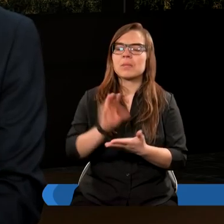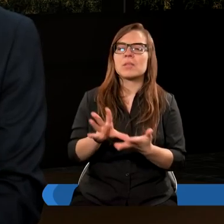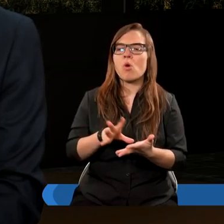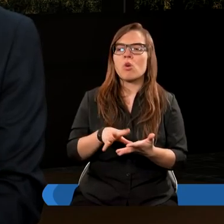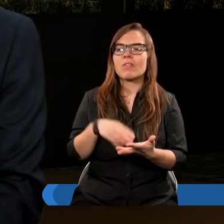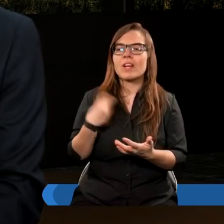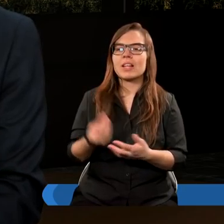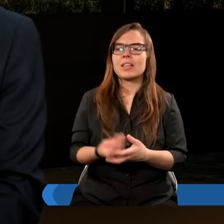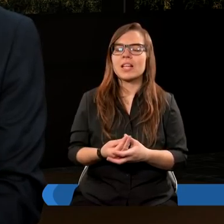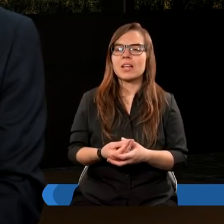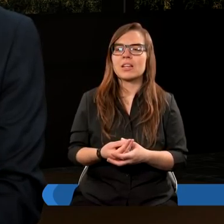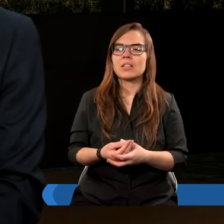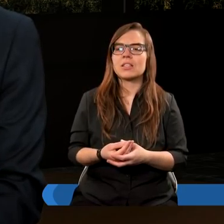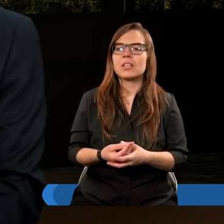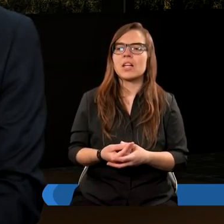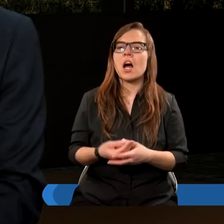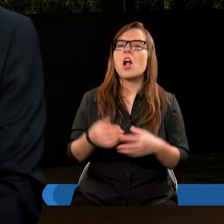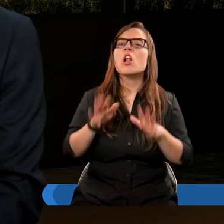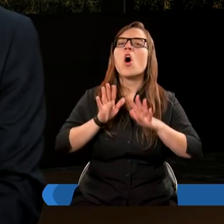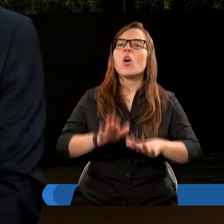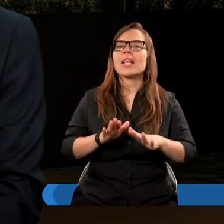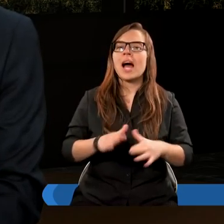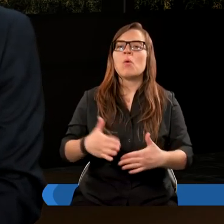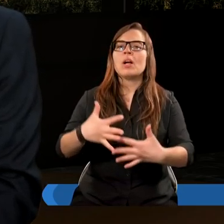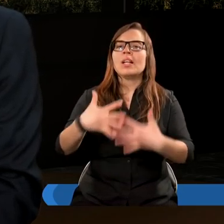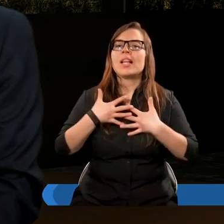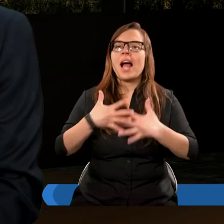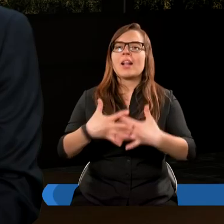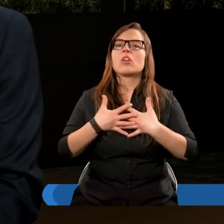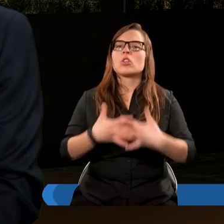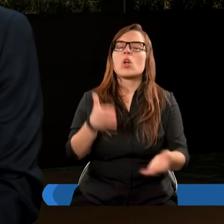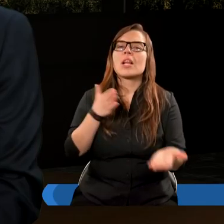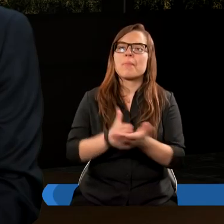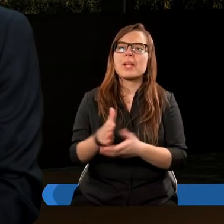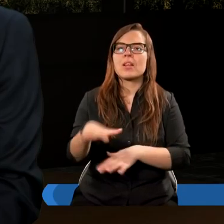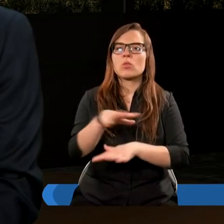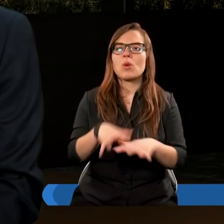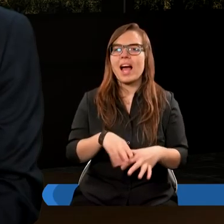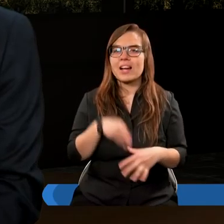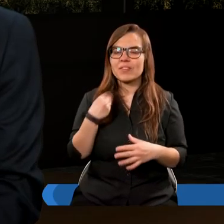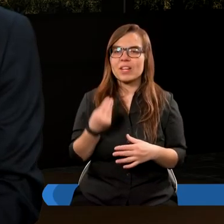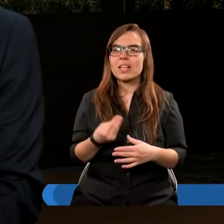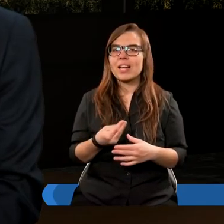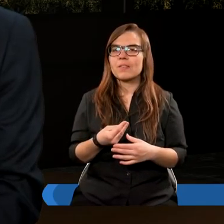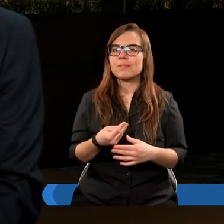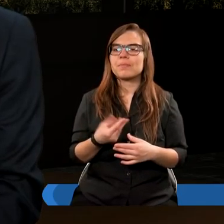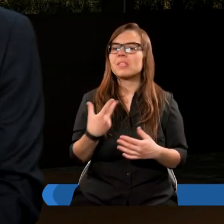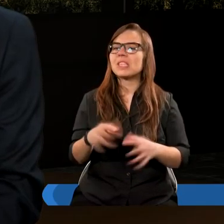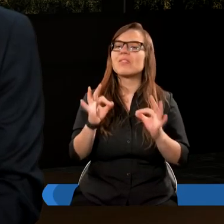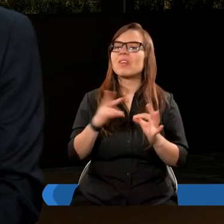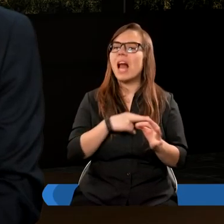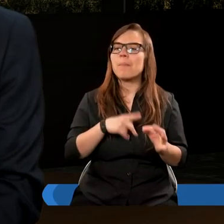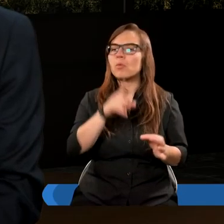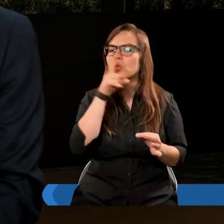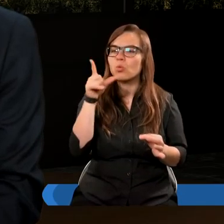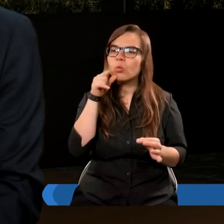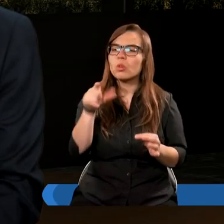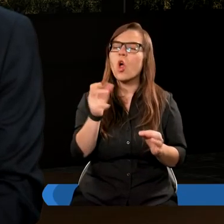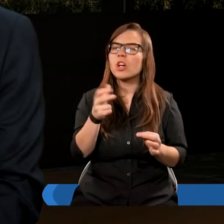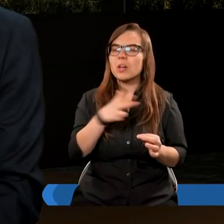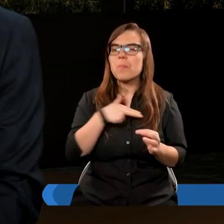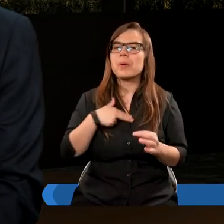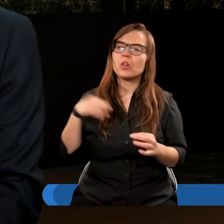Święte zostało natchnione przez Ducha Świętego. To, co nie jest właściwe nam, ludziom, to, czego